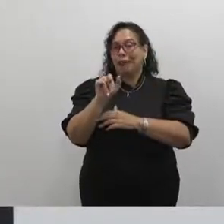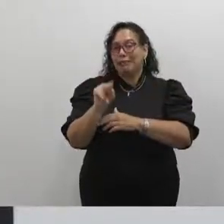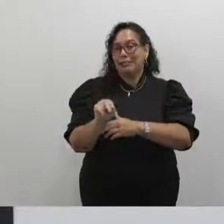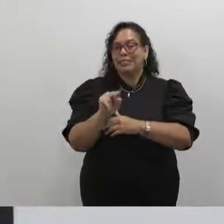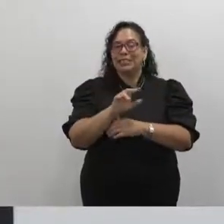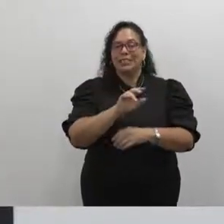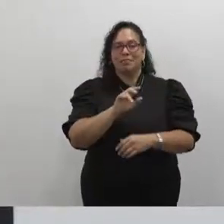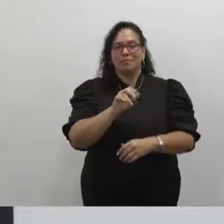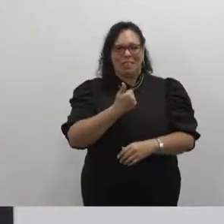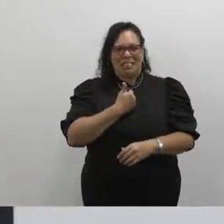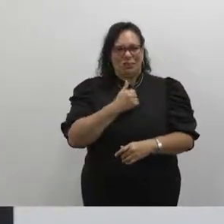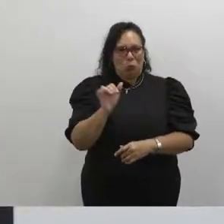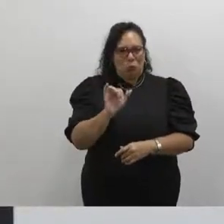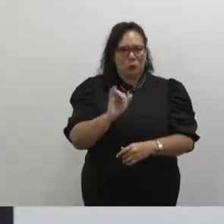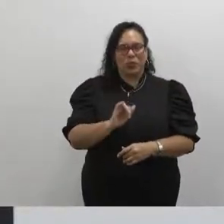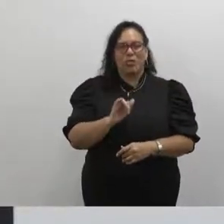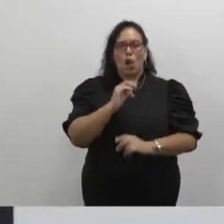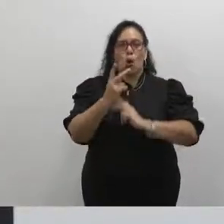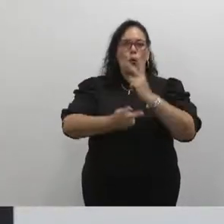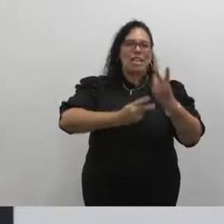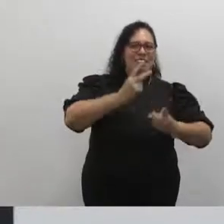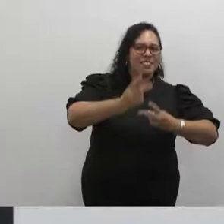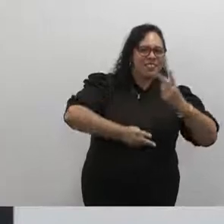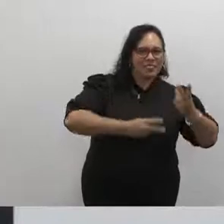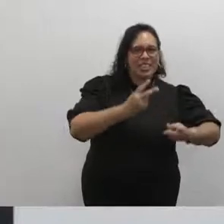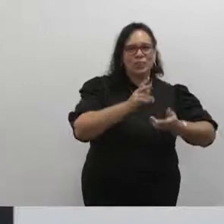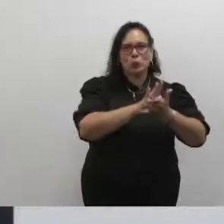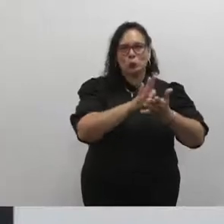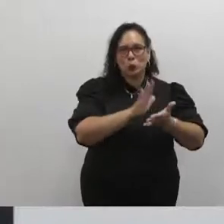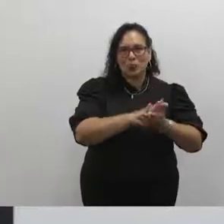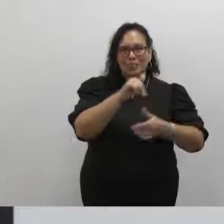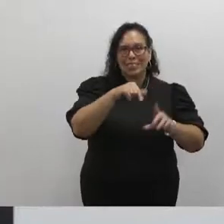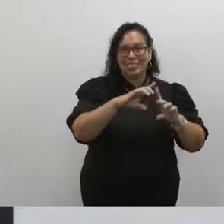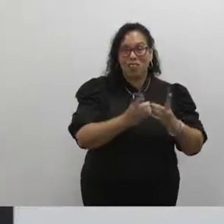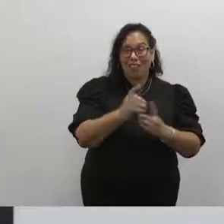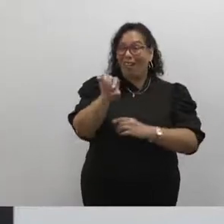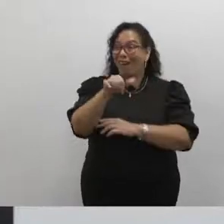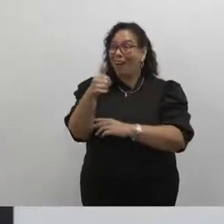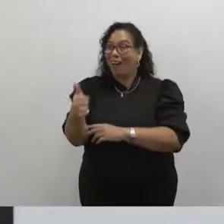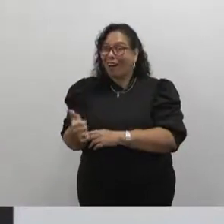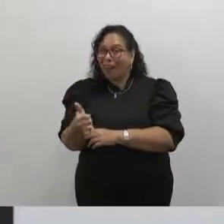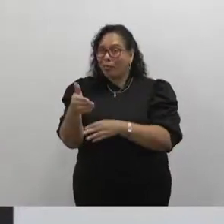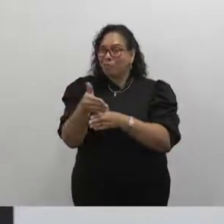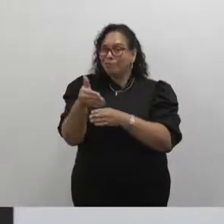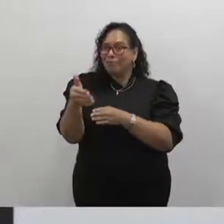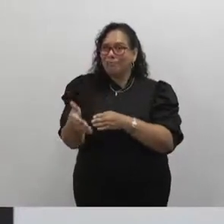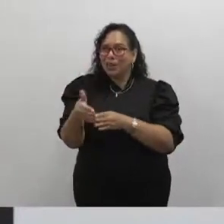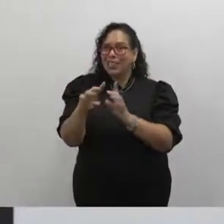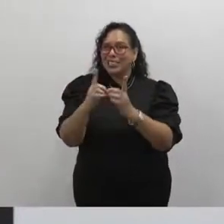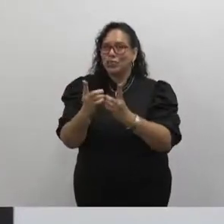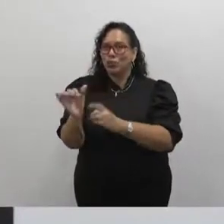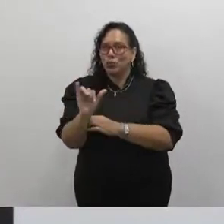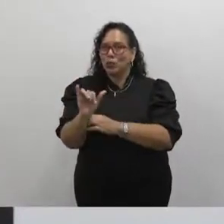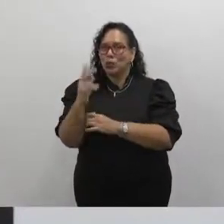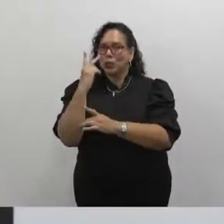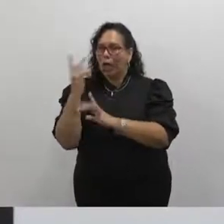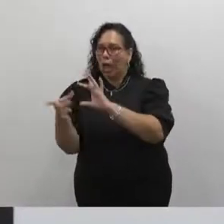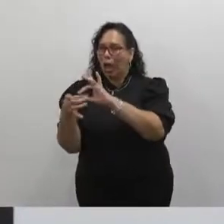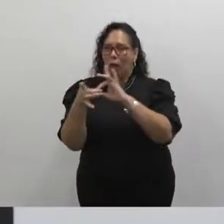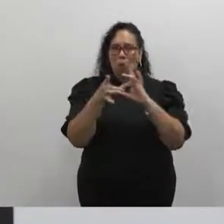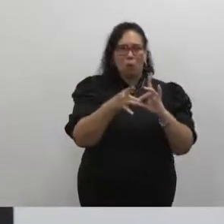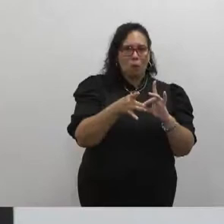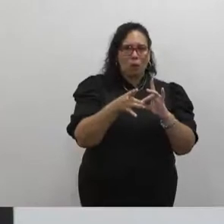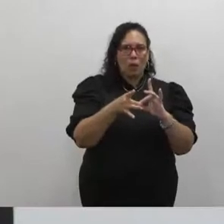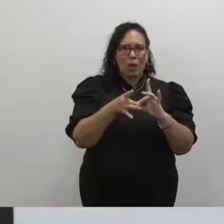Dương ban tới chuộc sa la đầm bần chất tầng tầng ở nưng ni hai đe khiem đã khơin tha ông